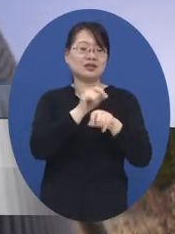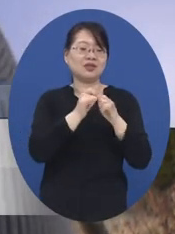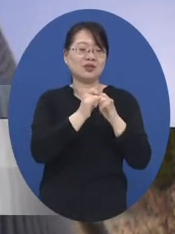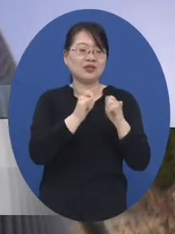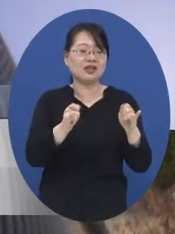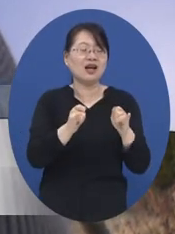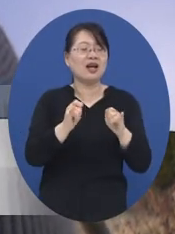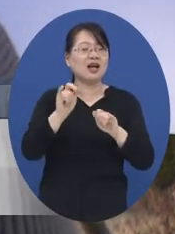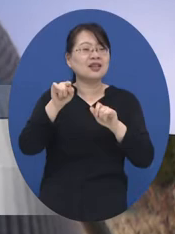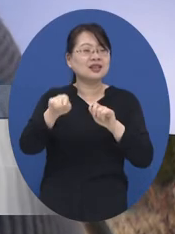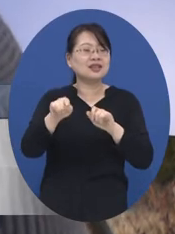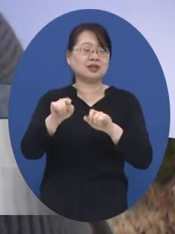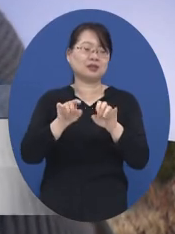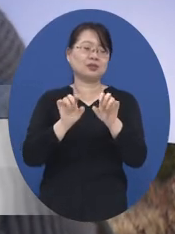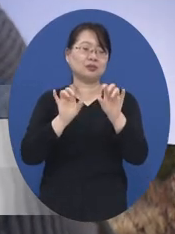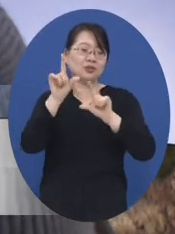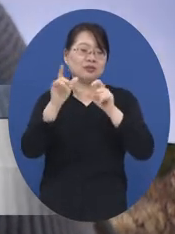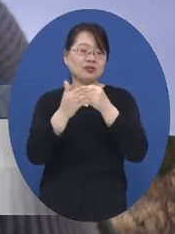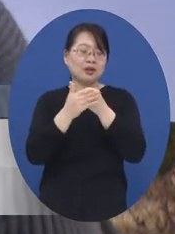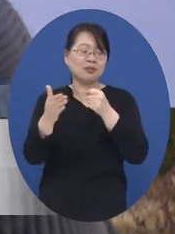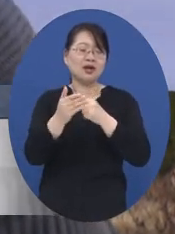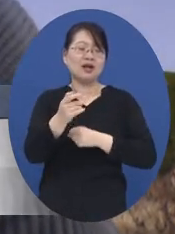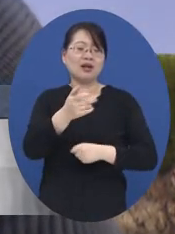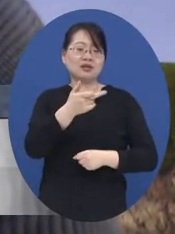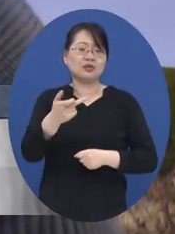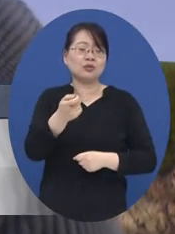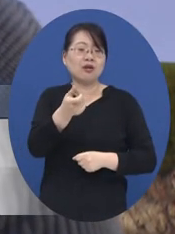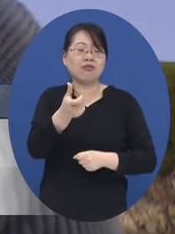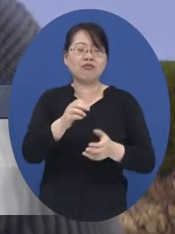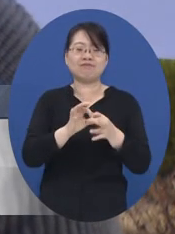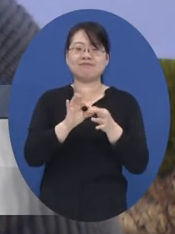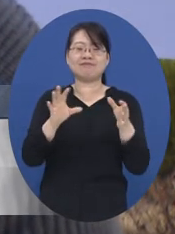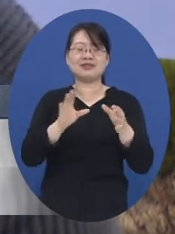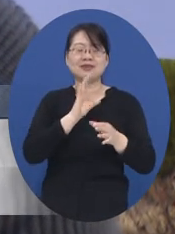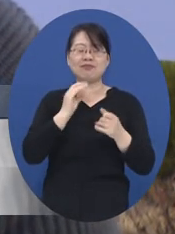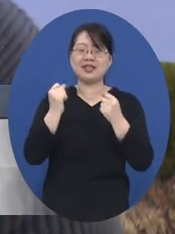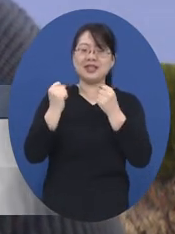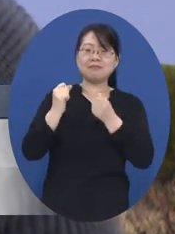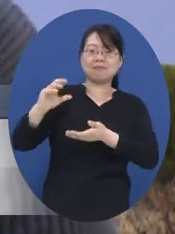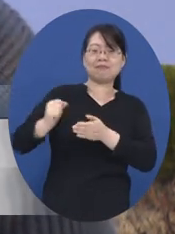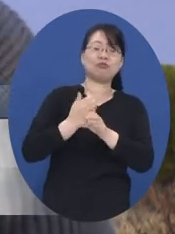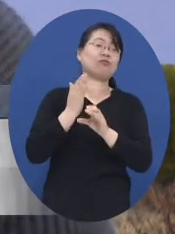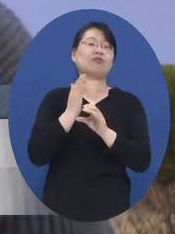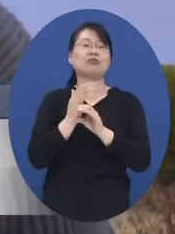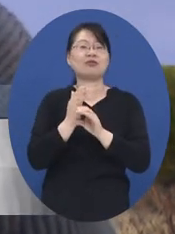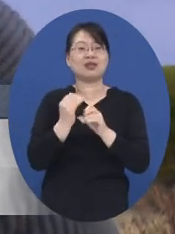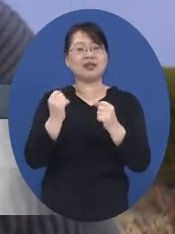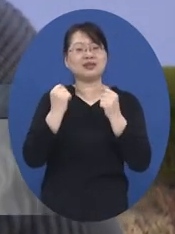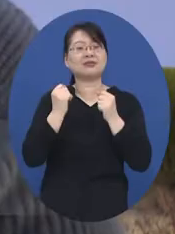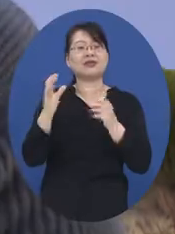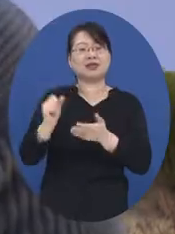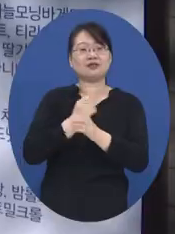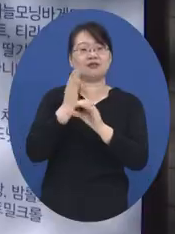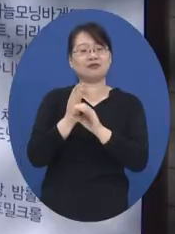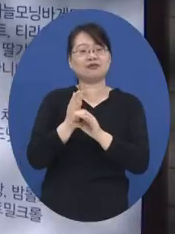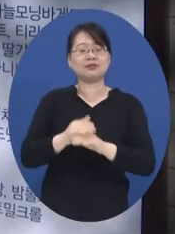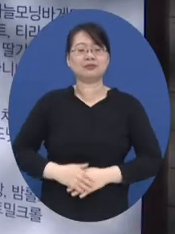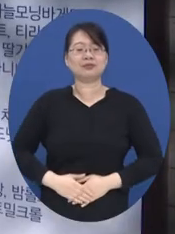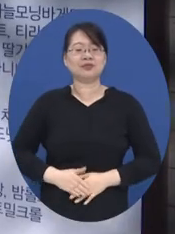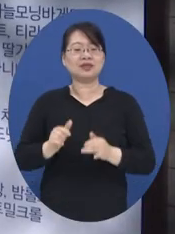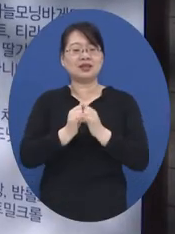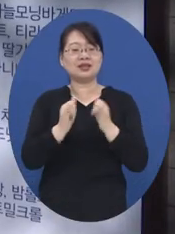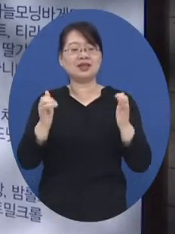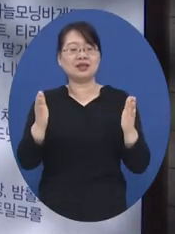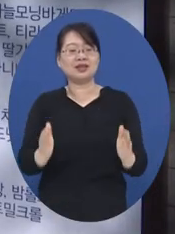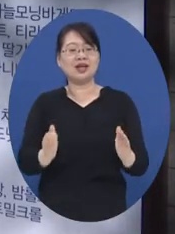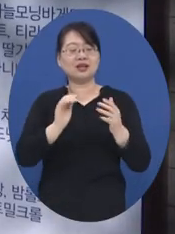직원들은 그거로 인해서 크고 작음에 상관없이 정말 많은 큰 힘을 얻고 그리고 활력을 찾아가고 있습니다.